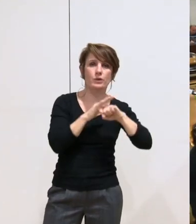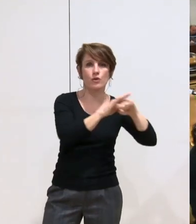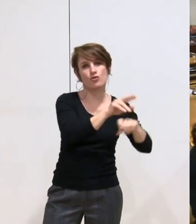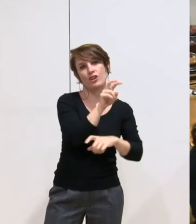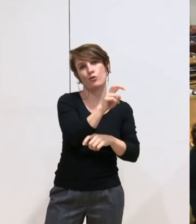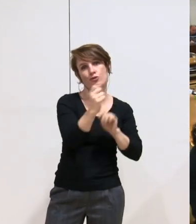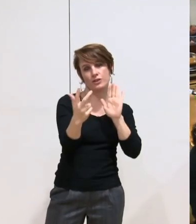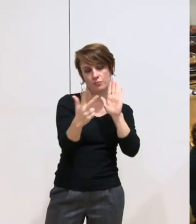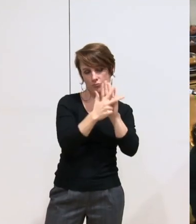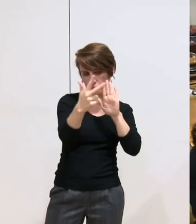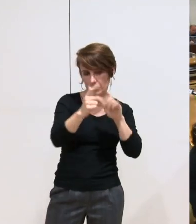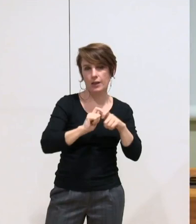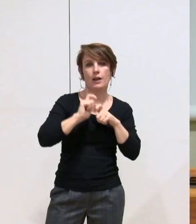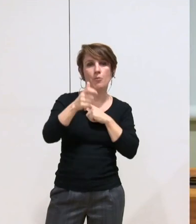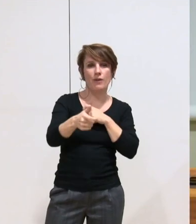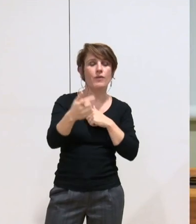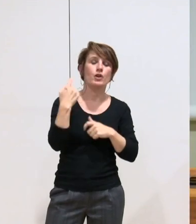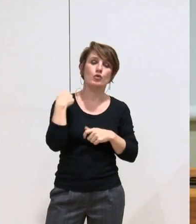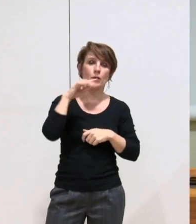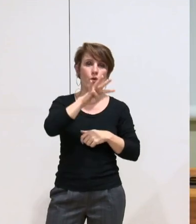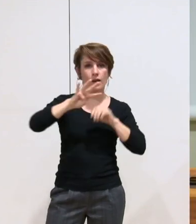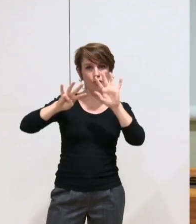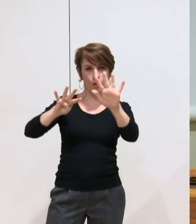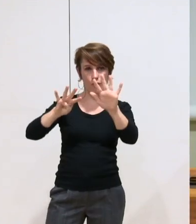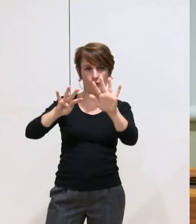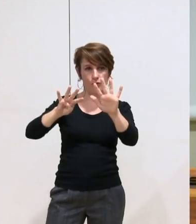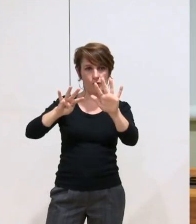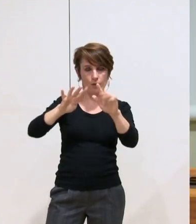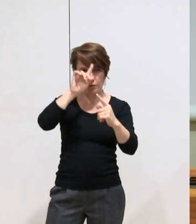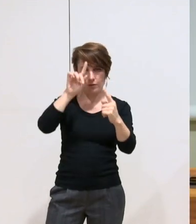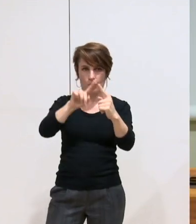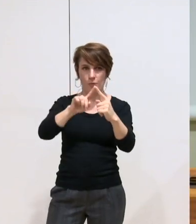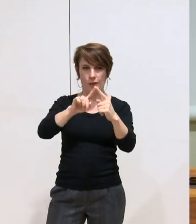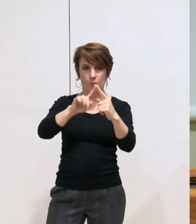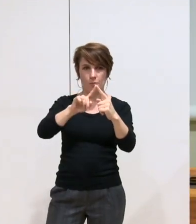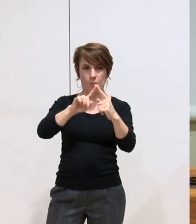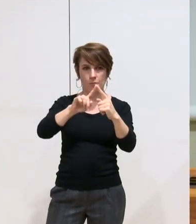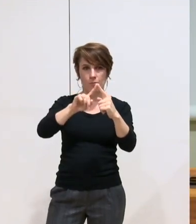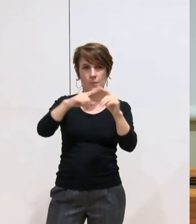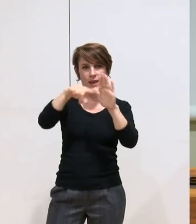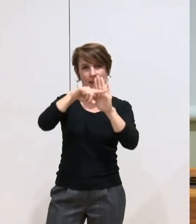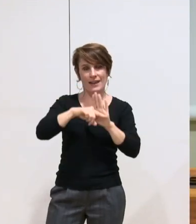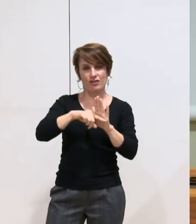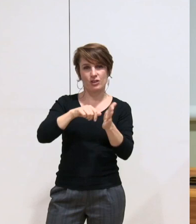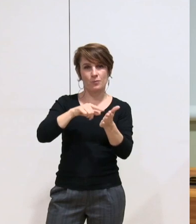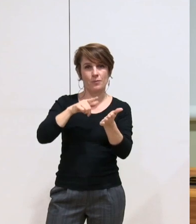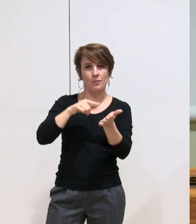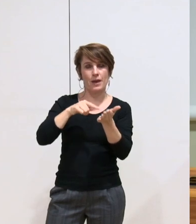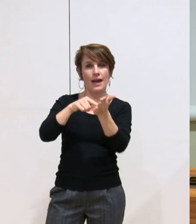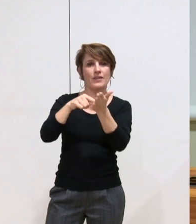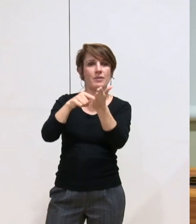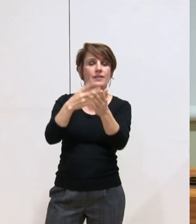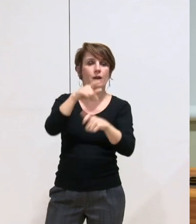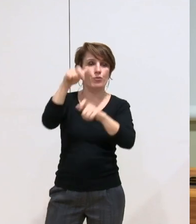et les écologistes. Délibération adoptée. La 49, porte sur le régime indemnitaire des personnels de la ville et